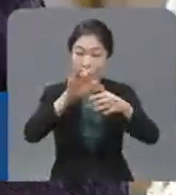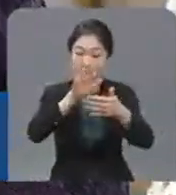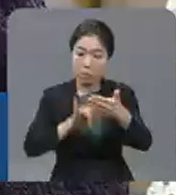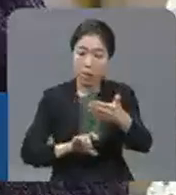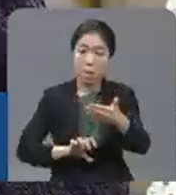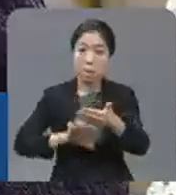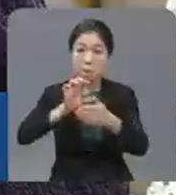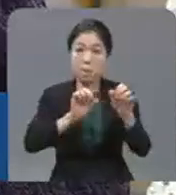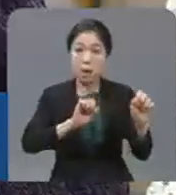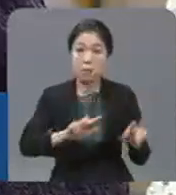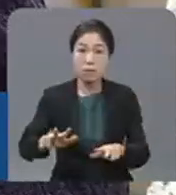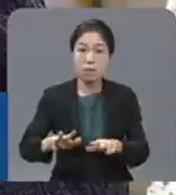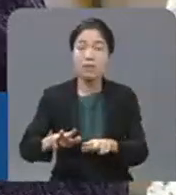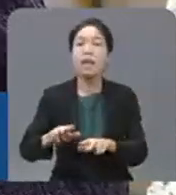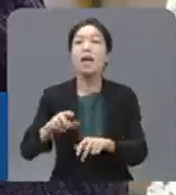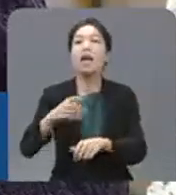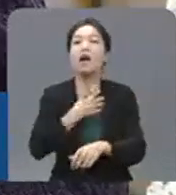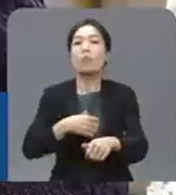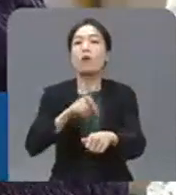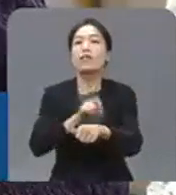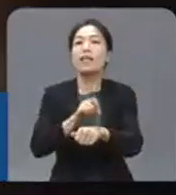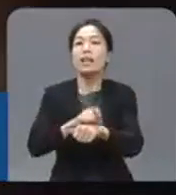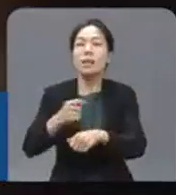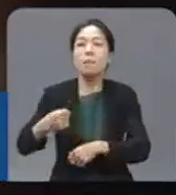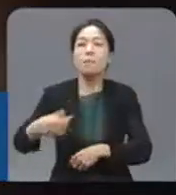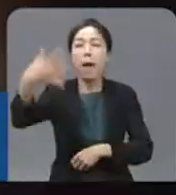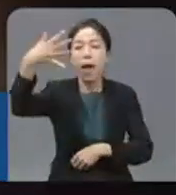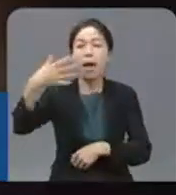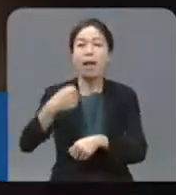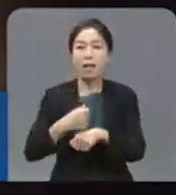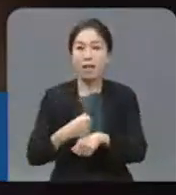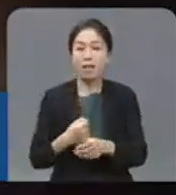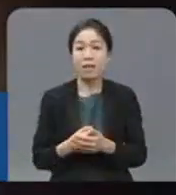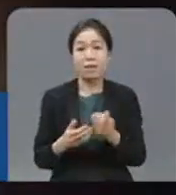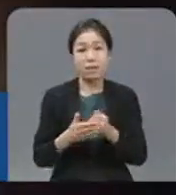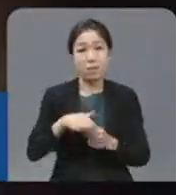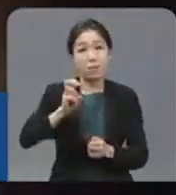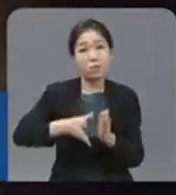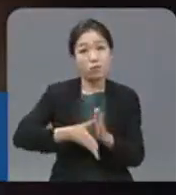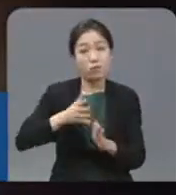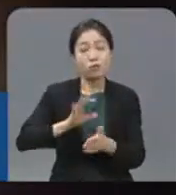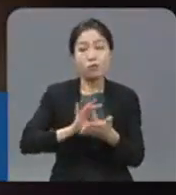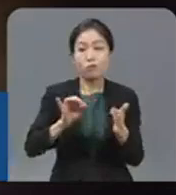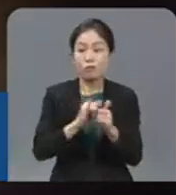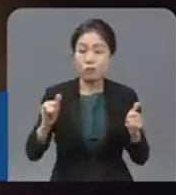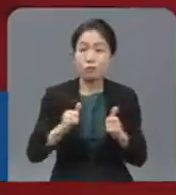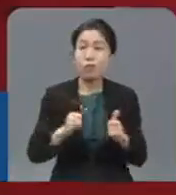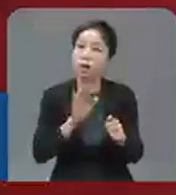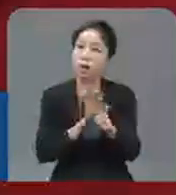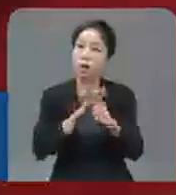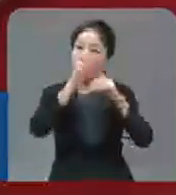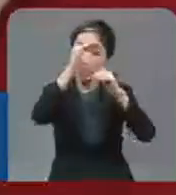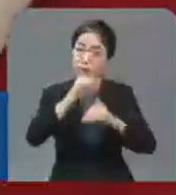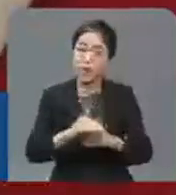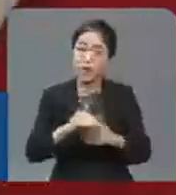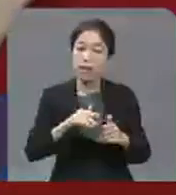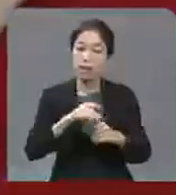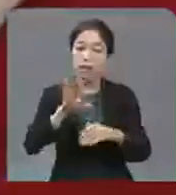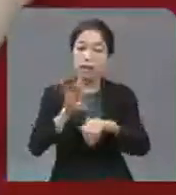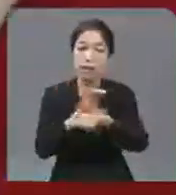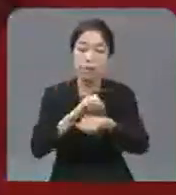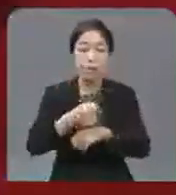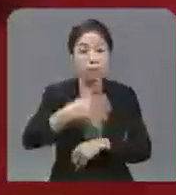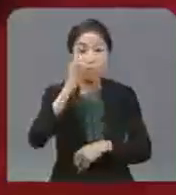동행정복지센터 사무용 태블릿 pc에 알림 메시지가 뜨게 됩니다 광주시는 이용자가 지원내용을 전산으로 확인할 수